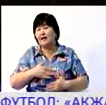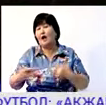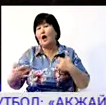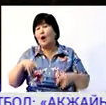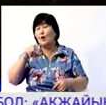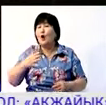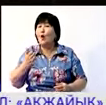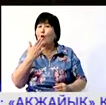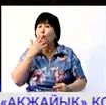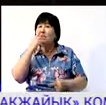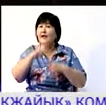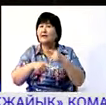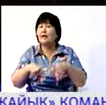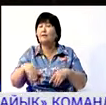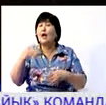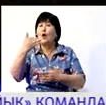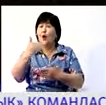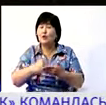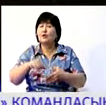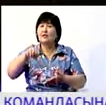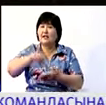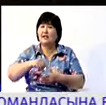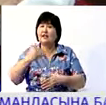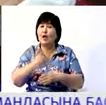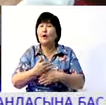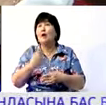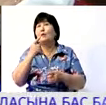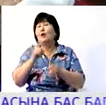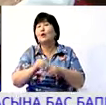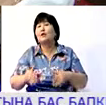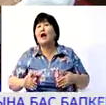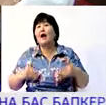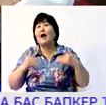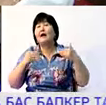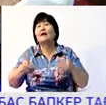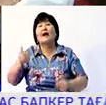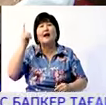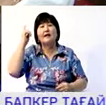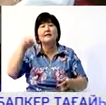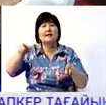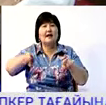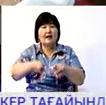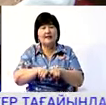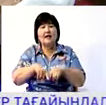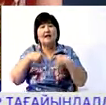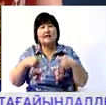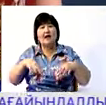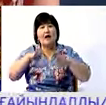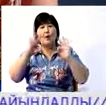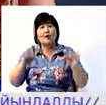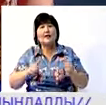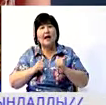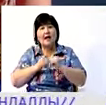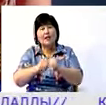өнерпаздар ұлттық дәстүрден үзінділер де көрсетті. Бір сөзбен ілгерідегі сал серілердің ізіндей сан өнерді